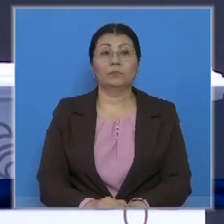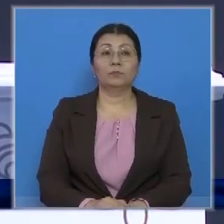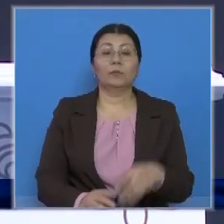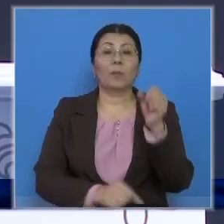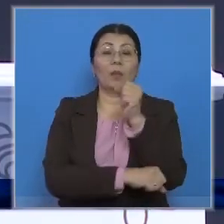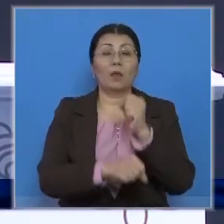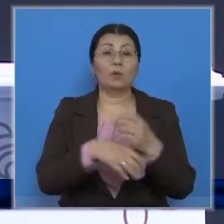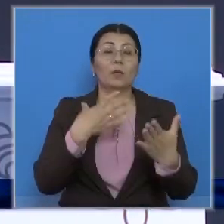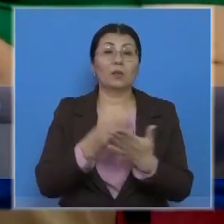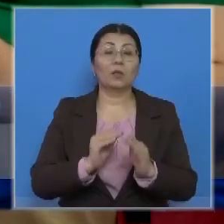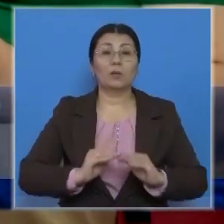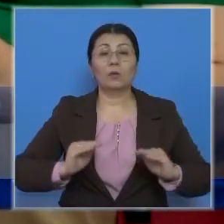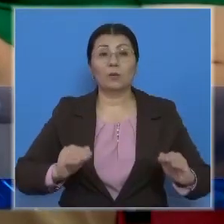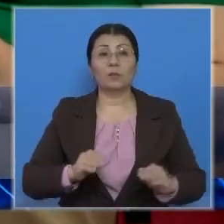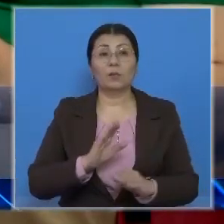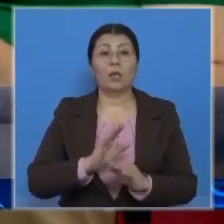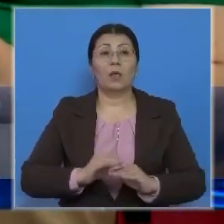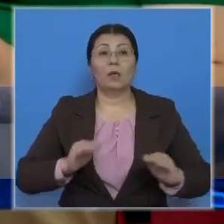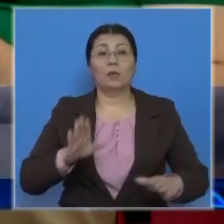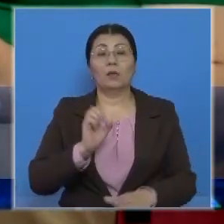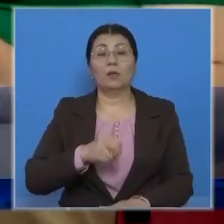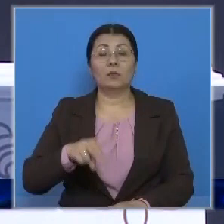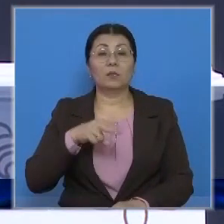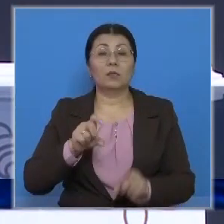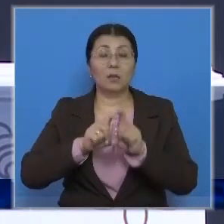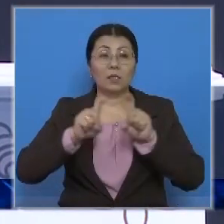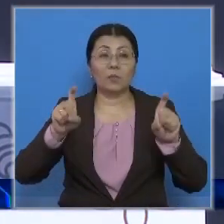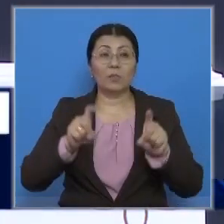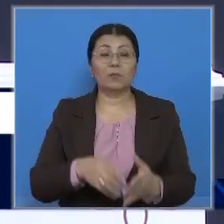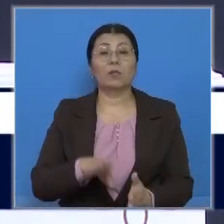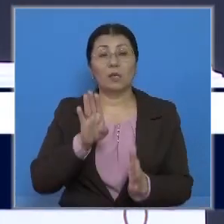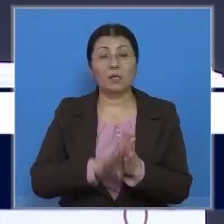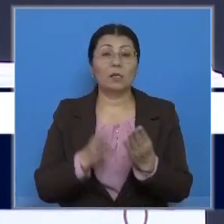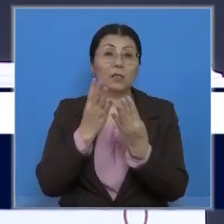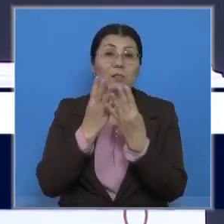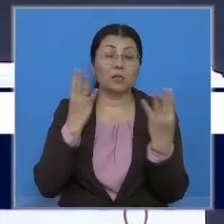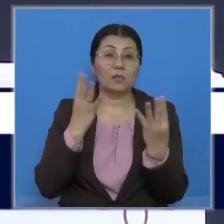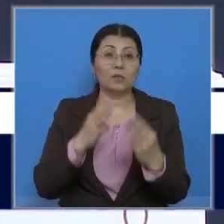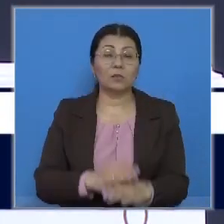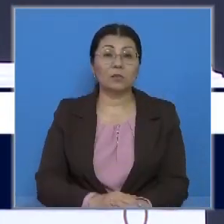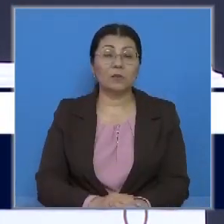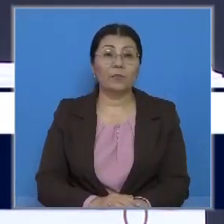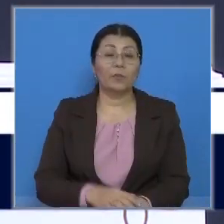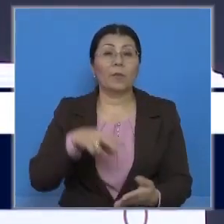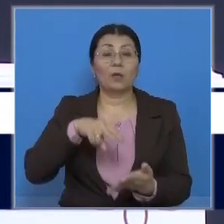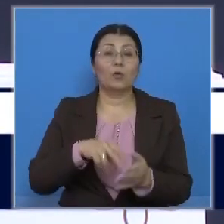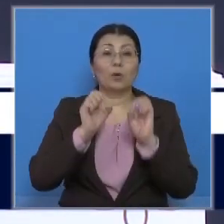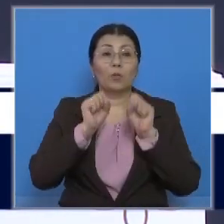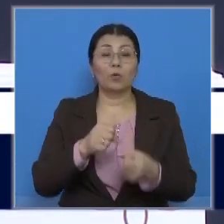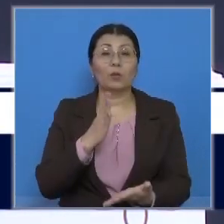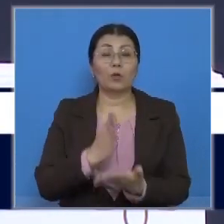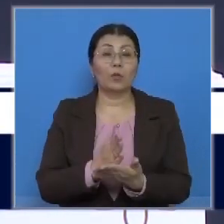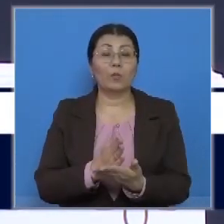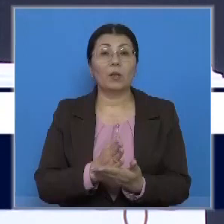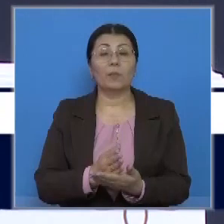Қызметкерлер өз балаларын бала бақшаға, мектепке кезекстен тыс тұруға мүмкіндігі бар. Қызмет